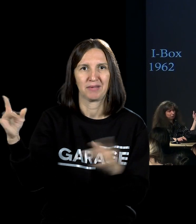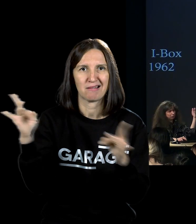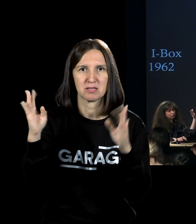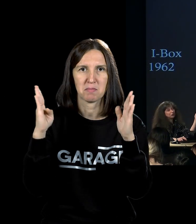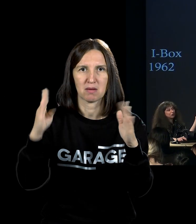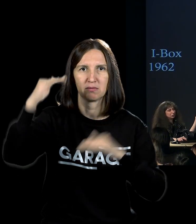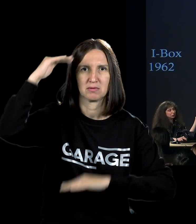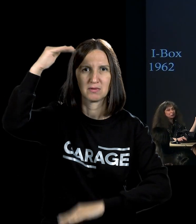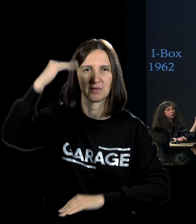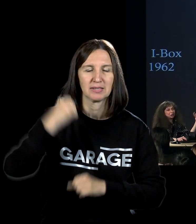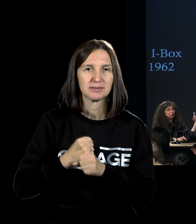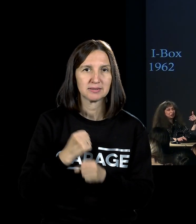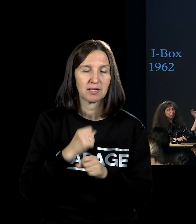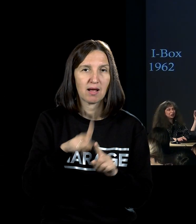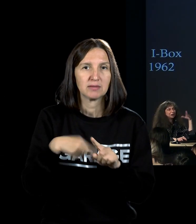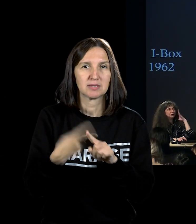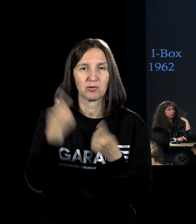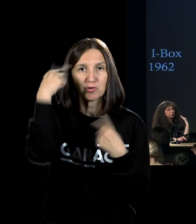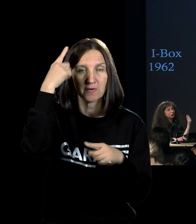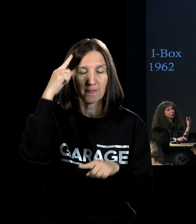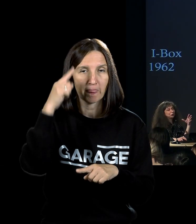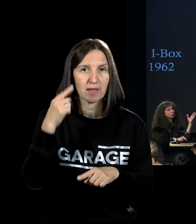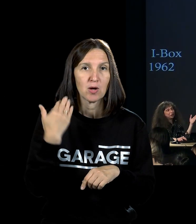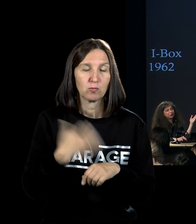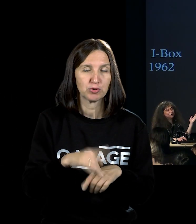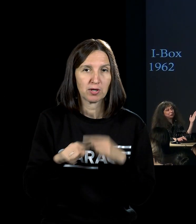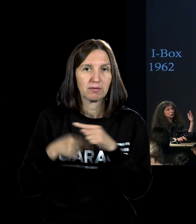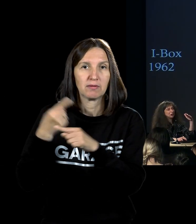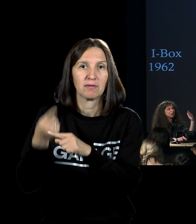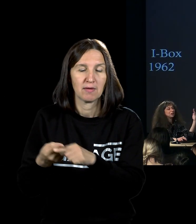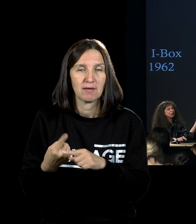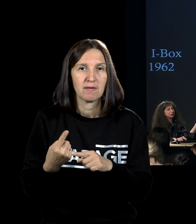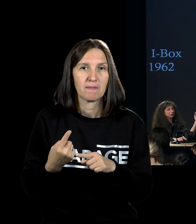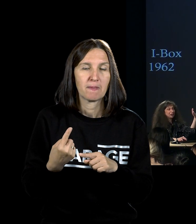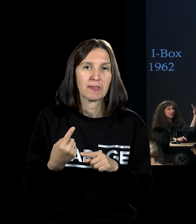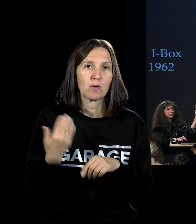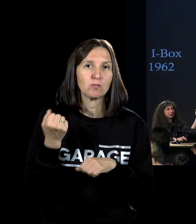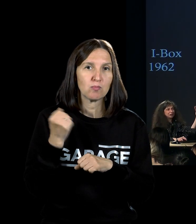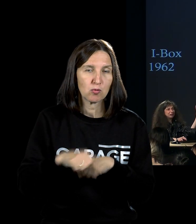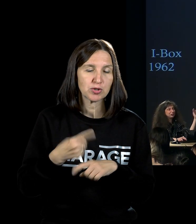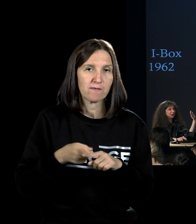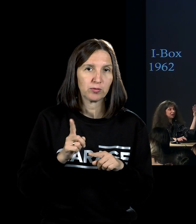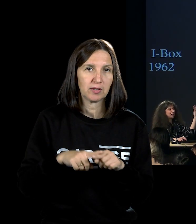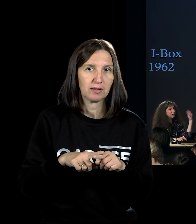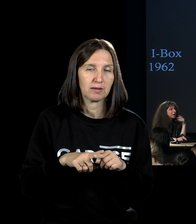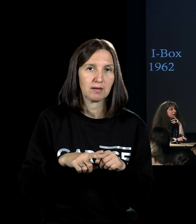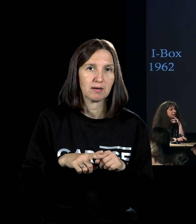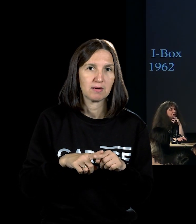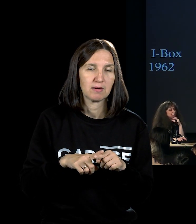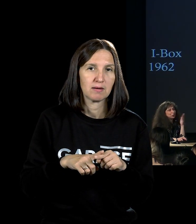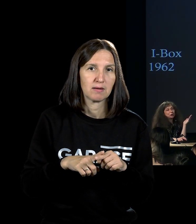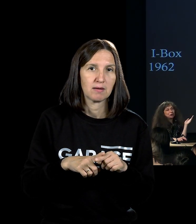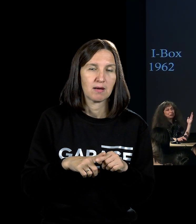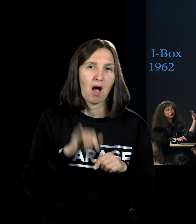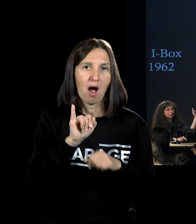И вот такая вот работа, которая как бы наследует этому ящику, это маленький, где можно открыть этот я